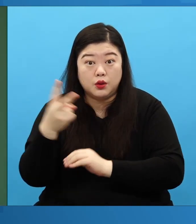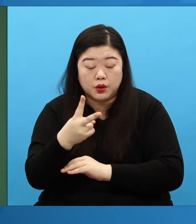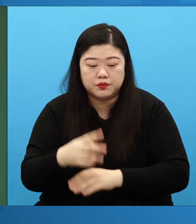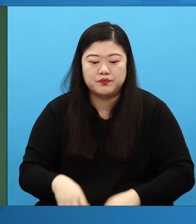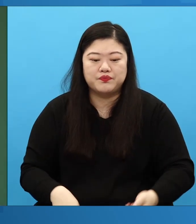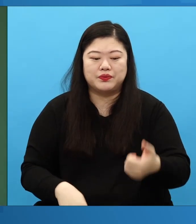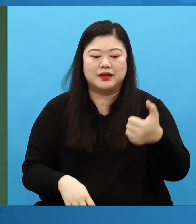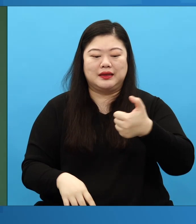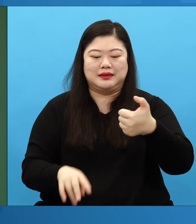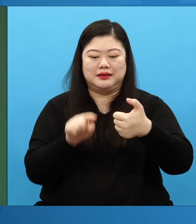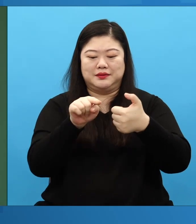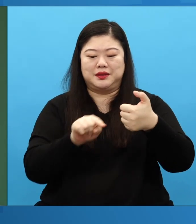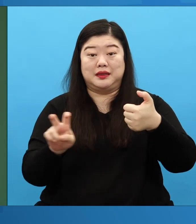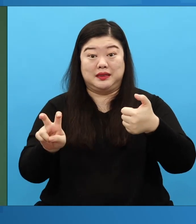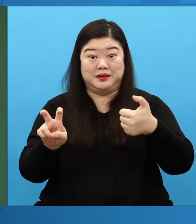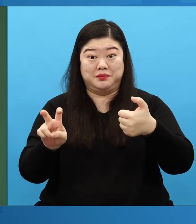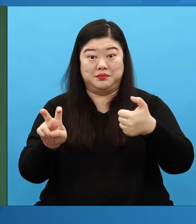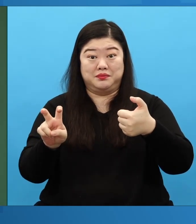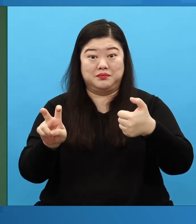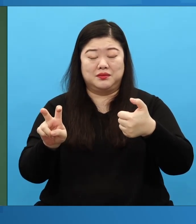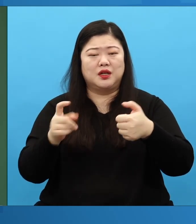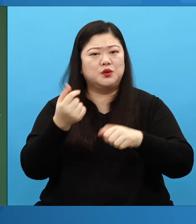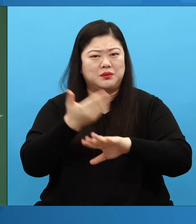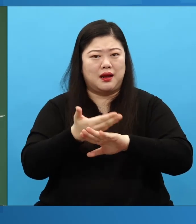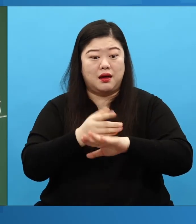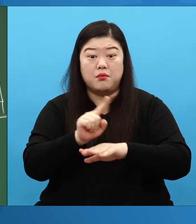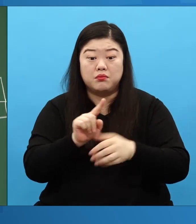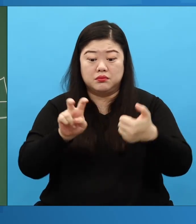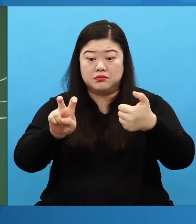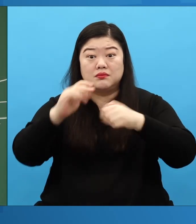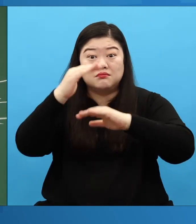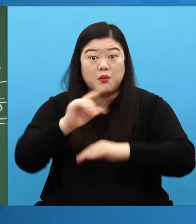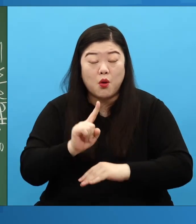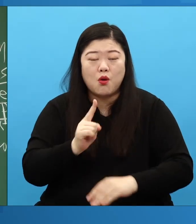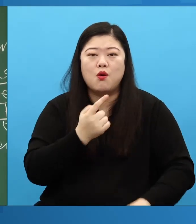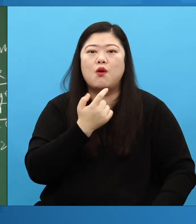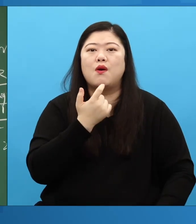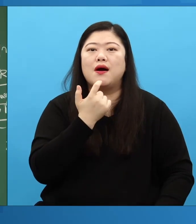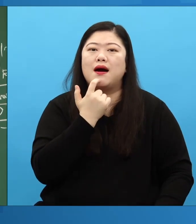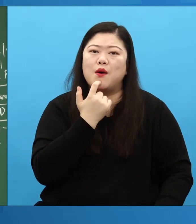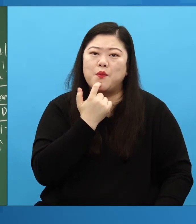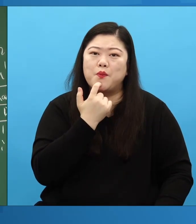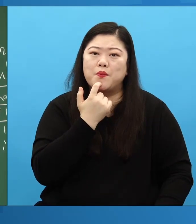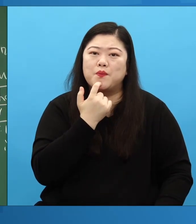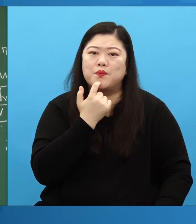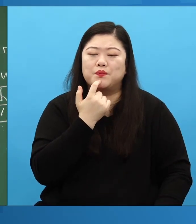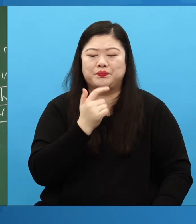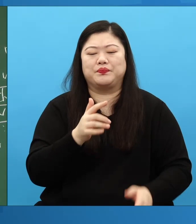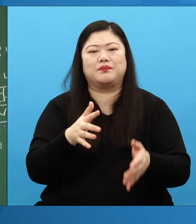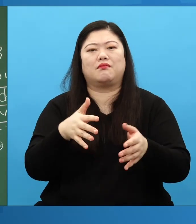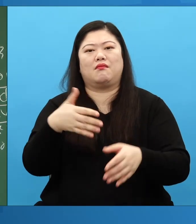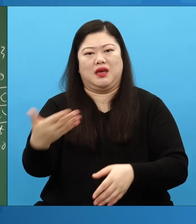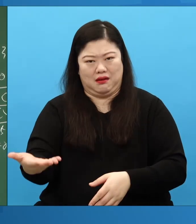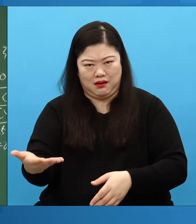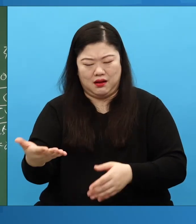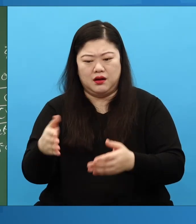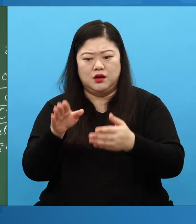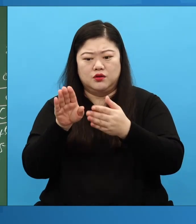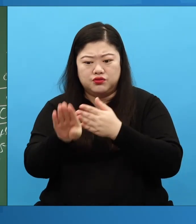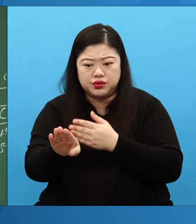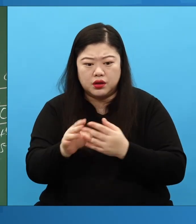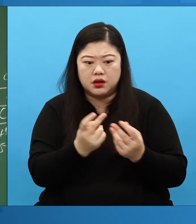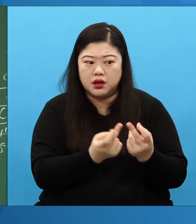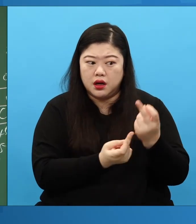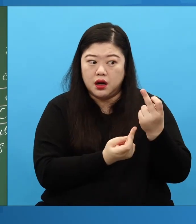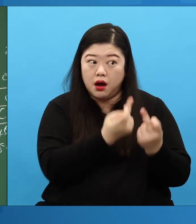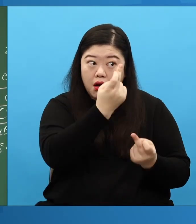야곱이 사망을 한 거죠. But in verse 20, we see that Jacob, he passes. 그러니까 이제 형들이 이제 고민이 시작된 겁니다. And that's when his brothers start to